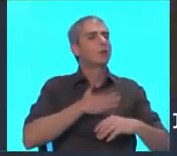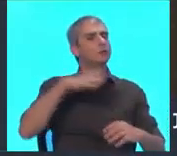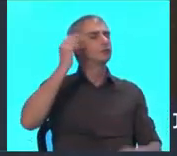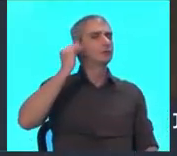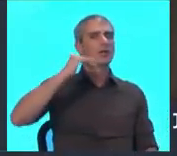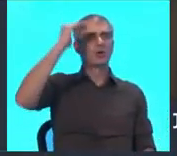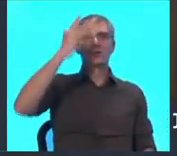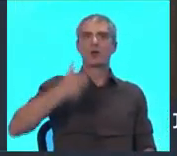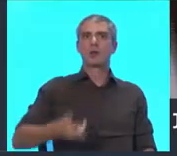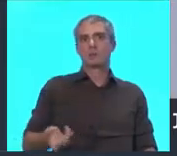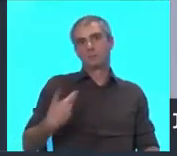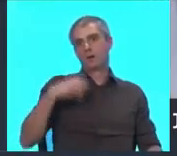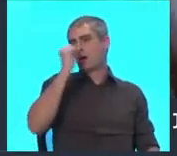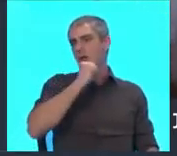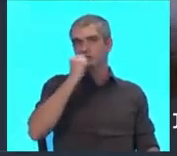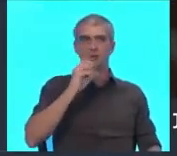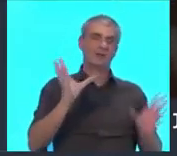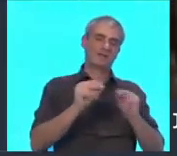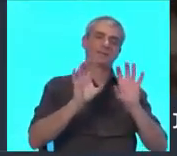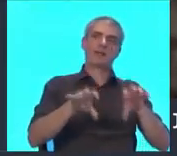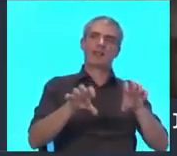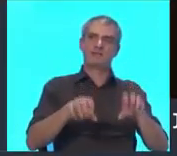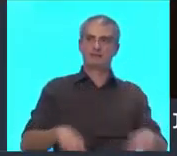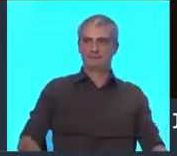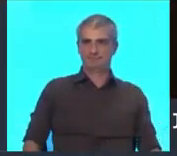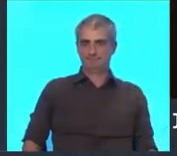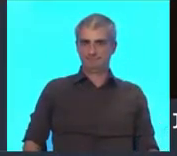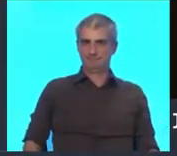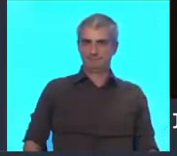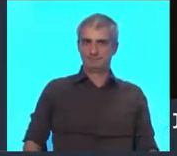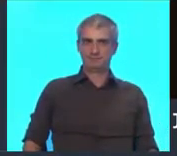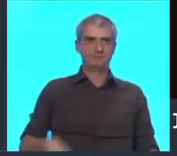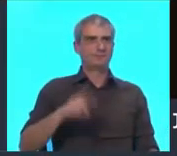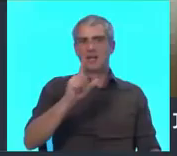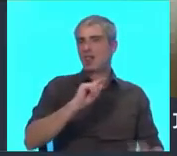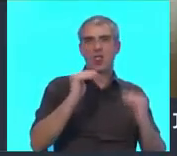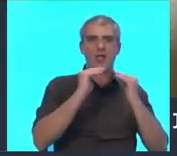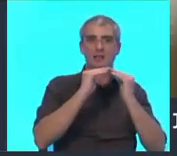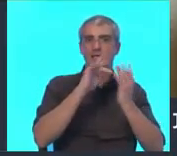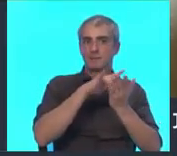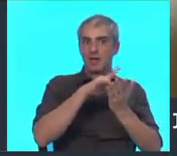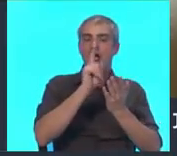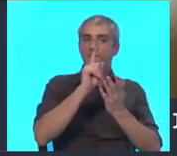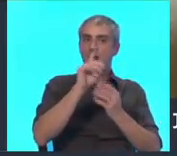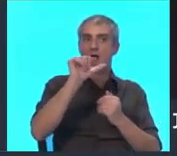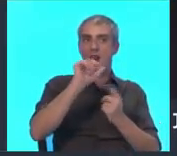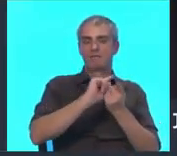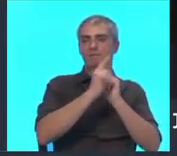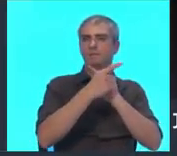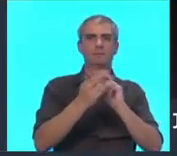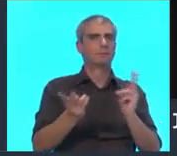מה את רוצה לעשות כשהייתי גדולה? לשיר. לשיר? ולהיות ילקלבים. לילו התאימה למשבצת, אבל א' נכנסה אליה